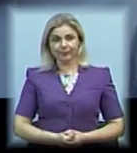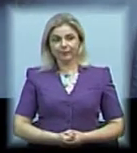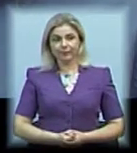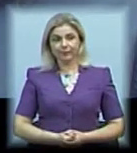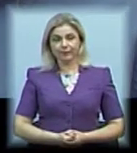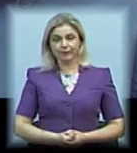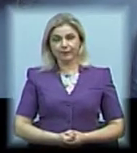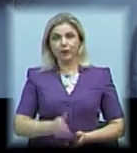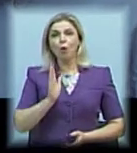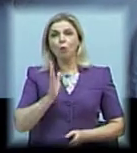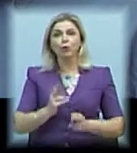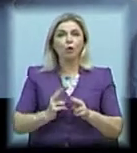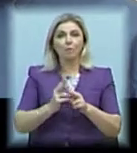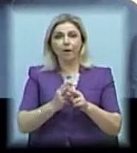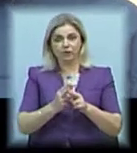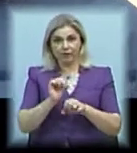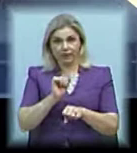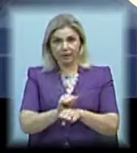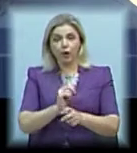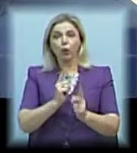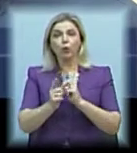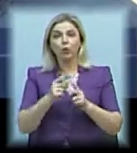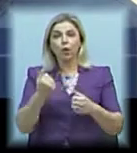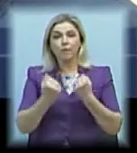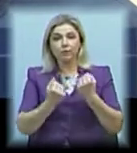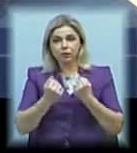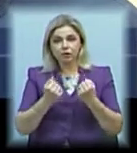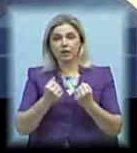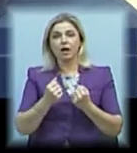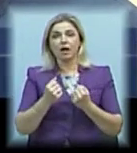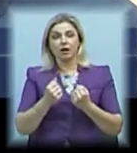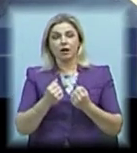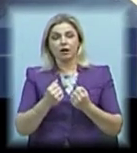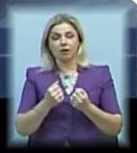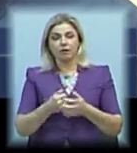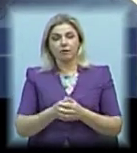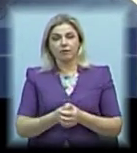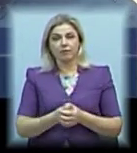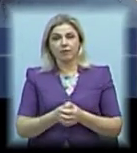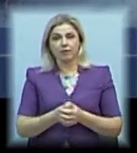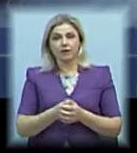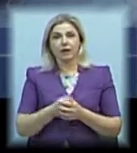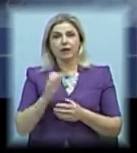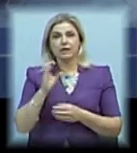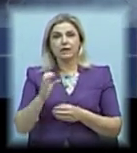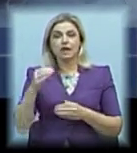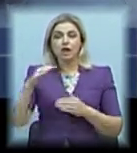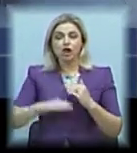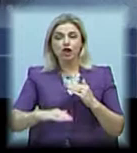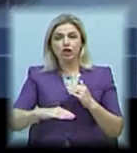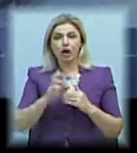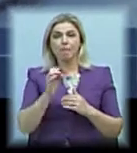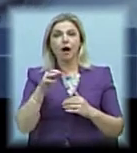Будемо обмежувати рух. Також буде обмежений рух по спуску з нижнього БАМу,